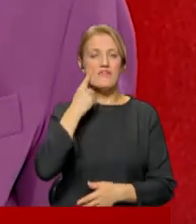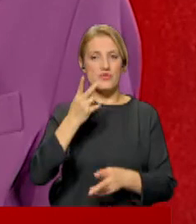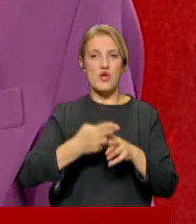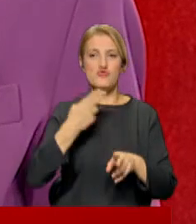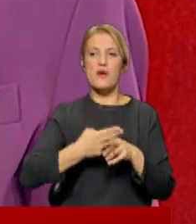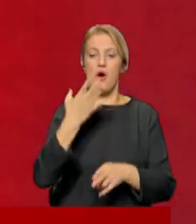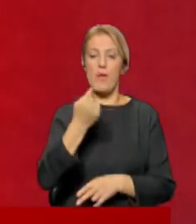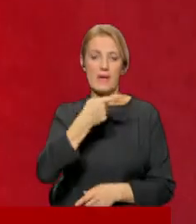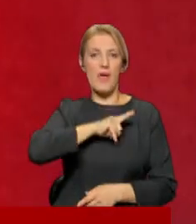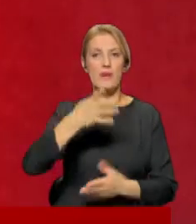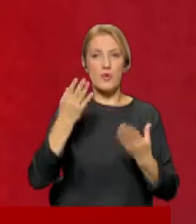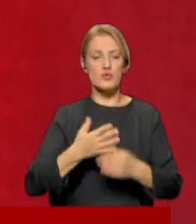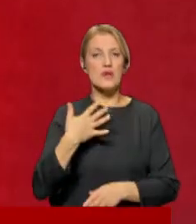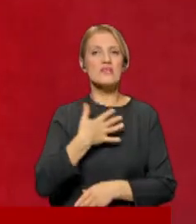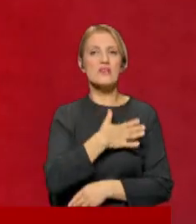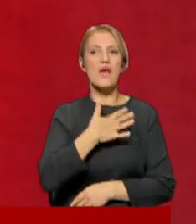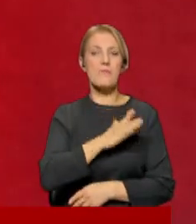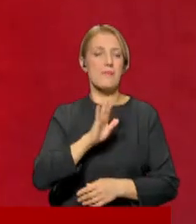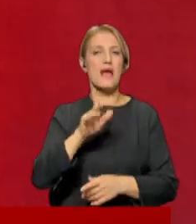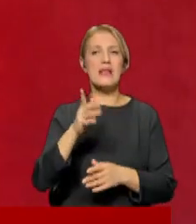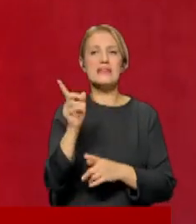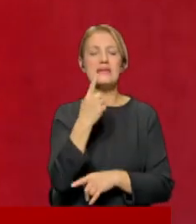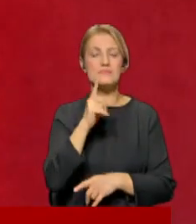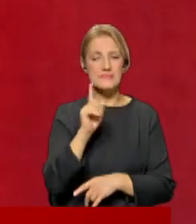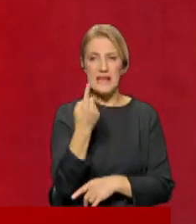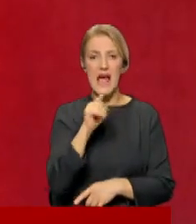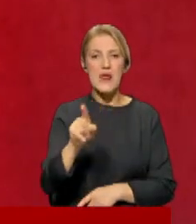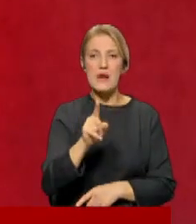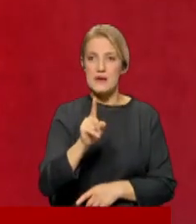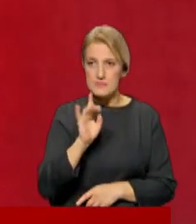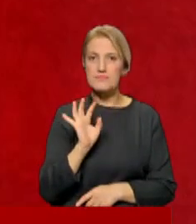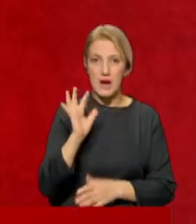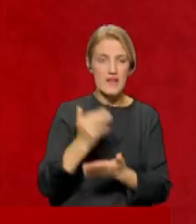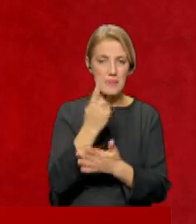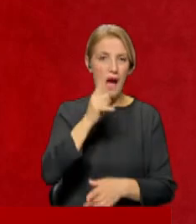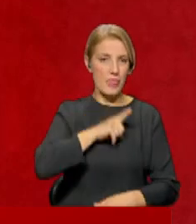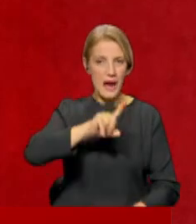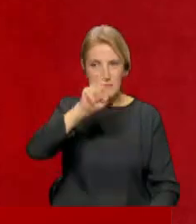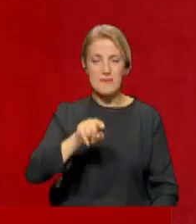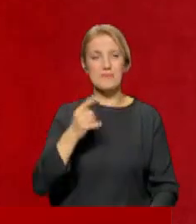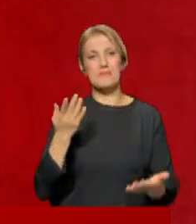olan bir adayımız olacak bir aday mıdır 40 TL